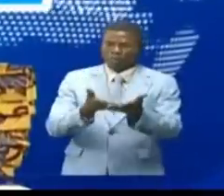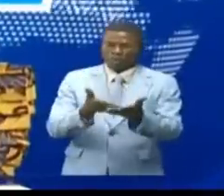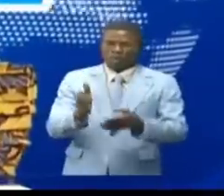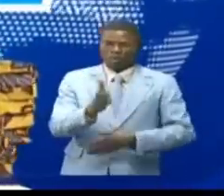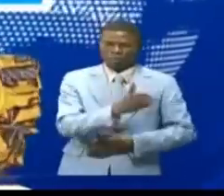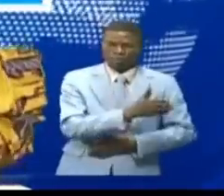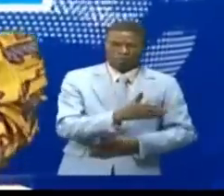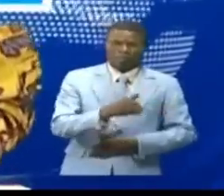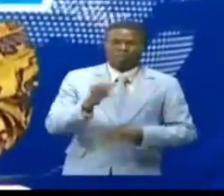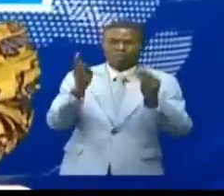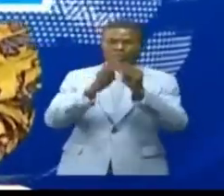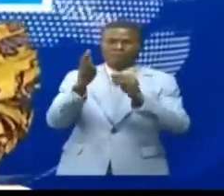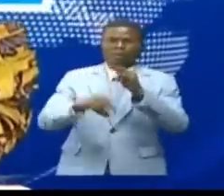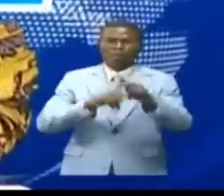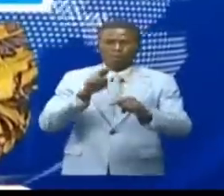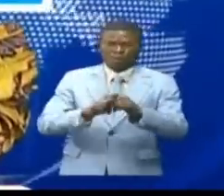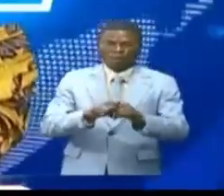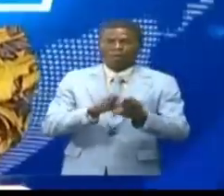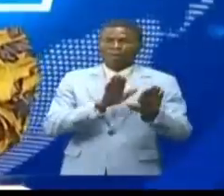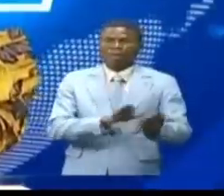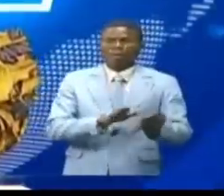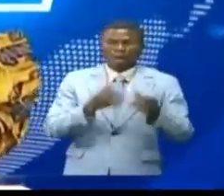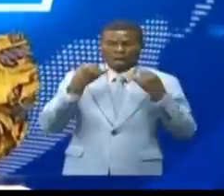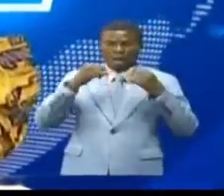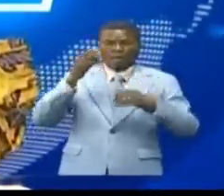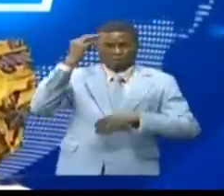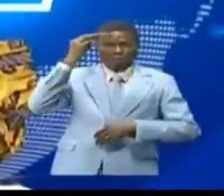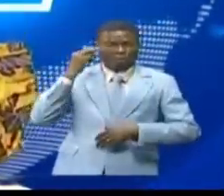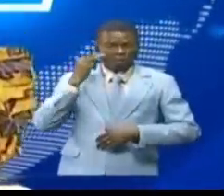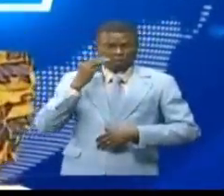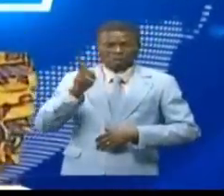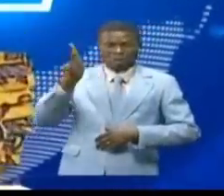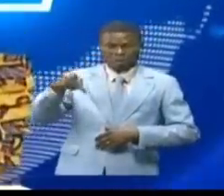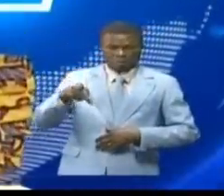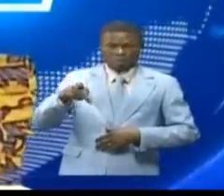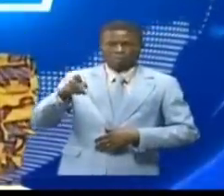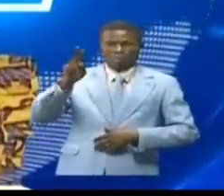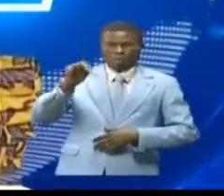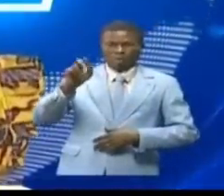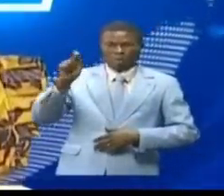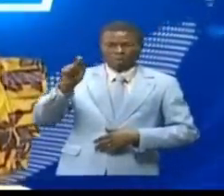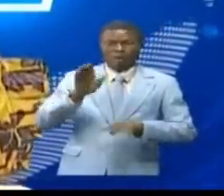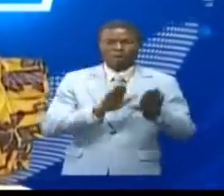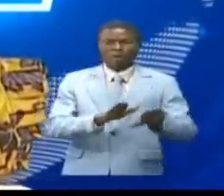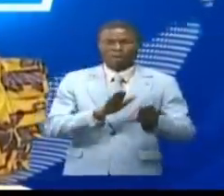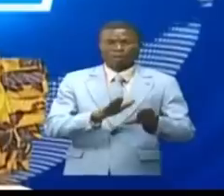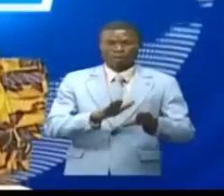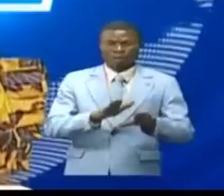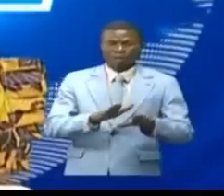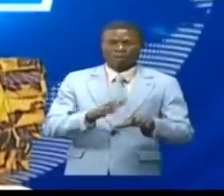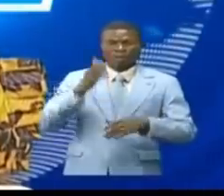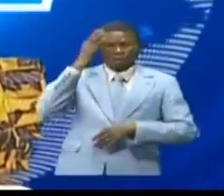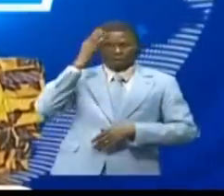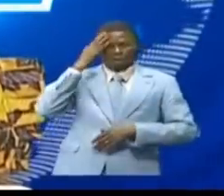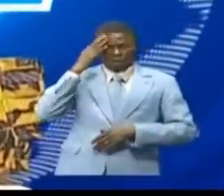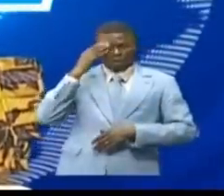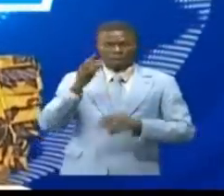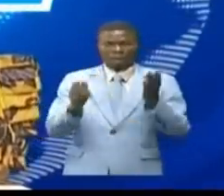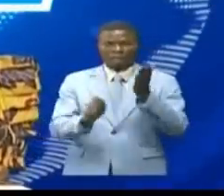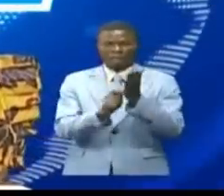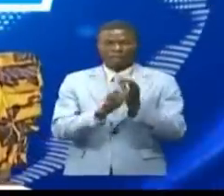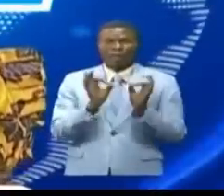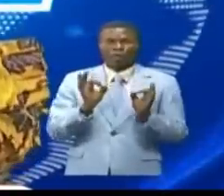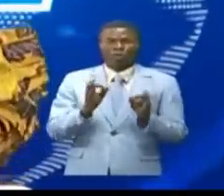À l'Assemblée nationale, on nous informe que le ministre des Pétentiques est attendu à la commission sur les nouvelles